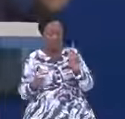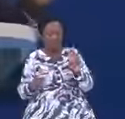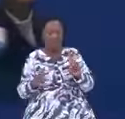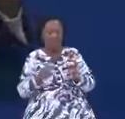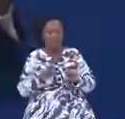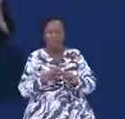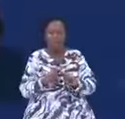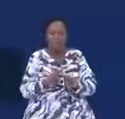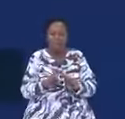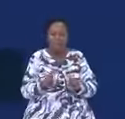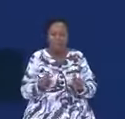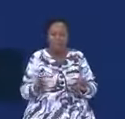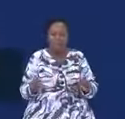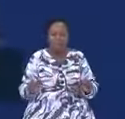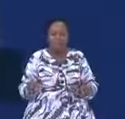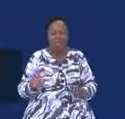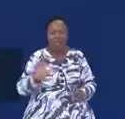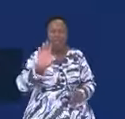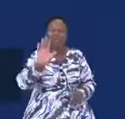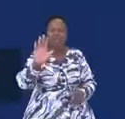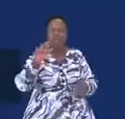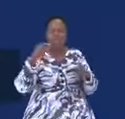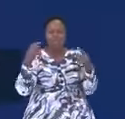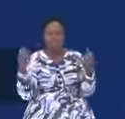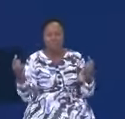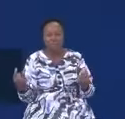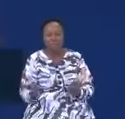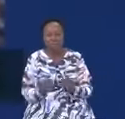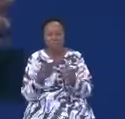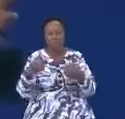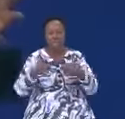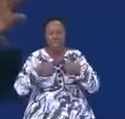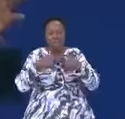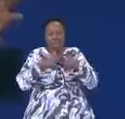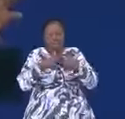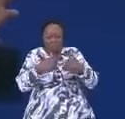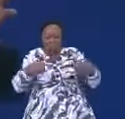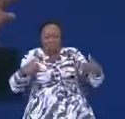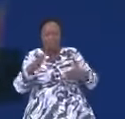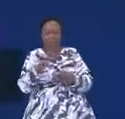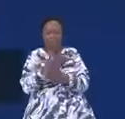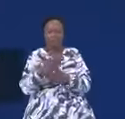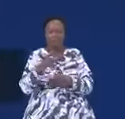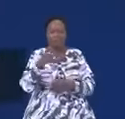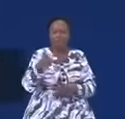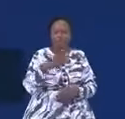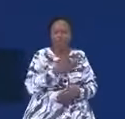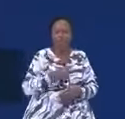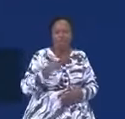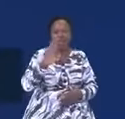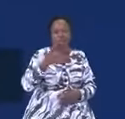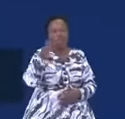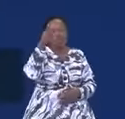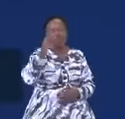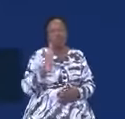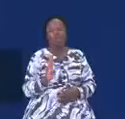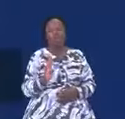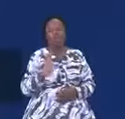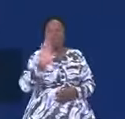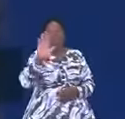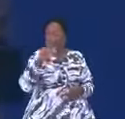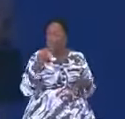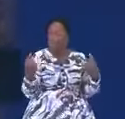crimes vous iniquités qui m'attire séparation vous et votre dieu vous iniquité c'est nos